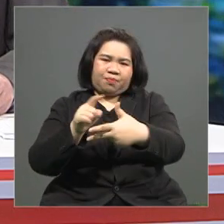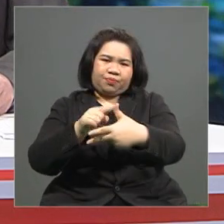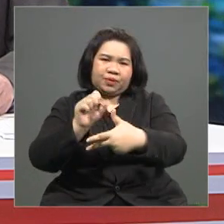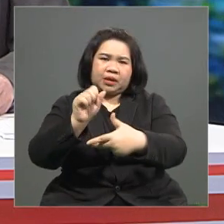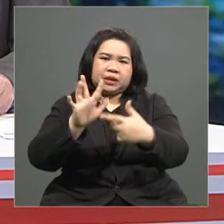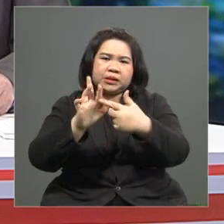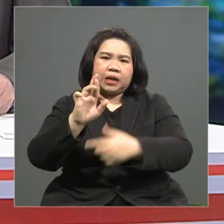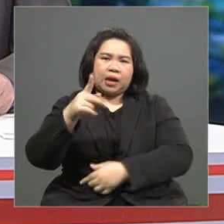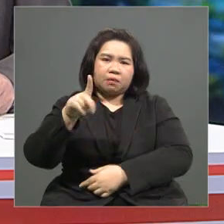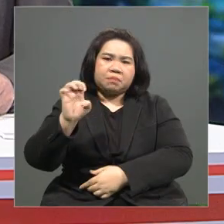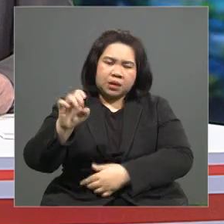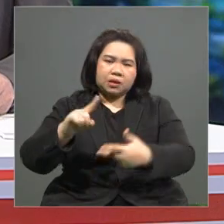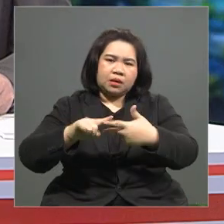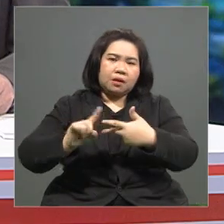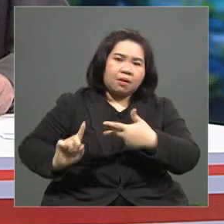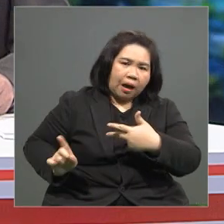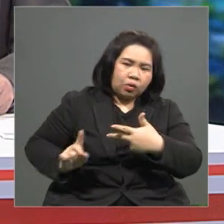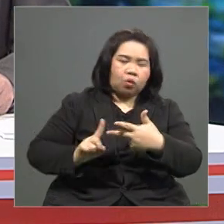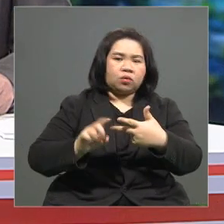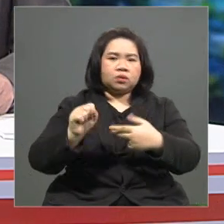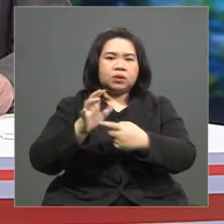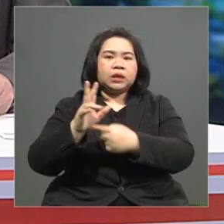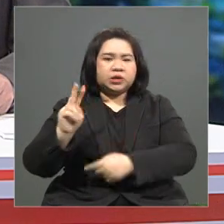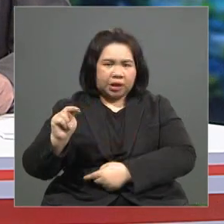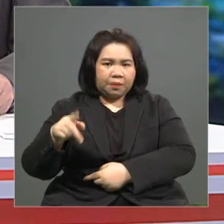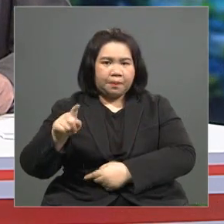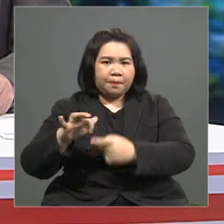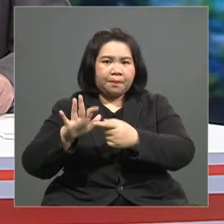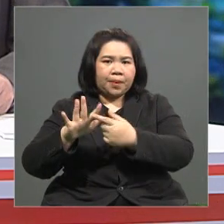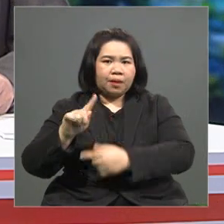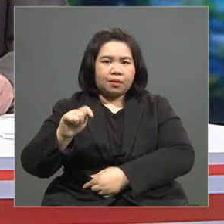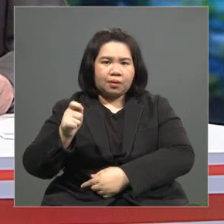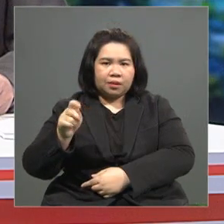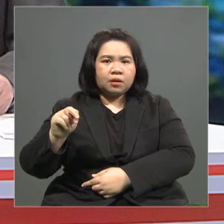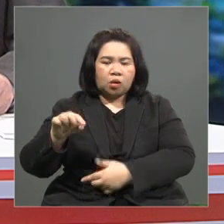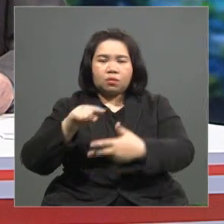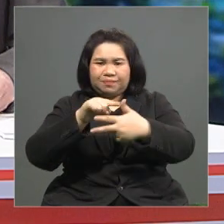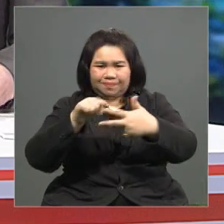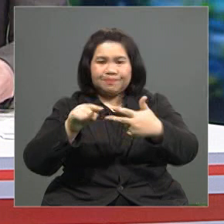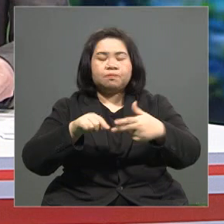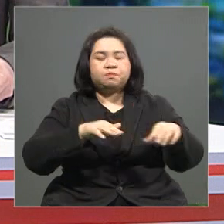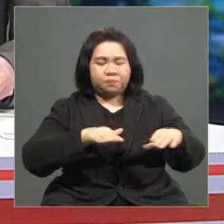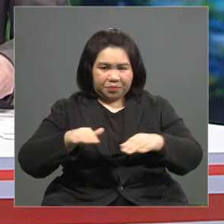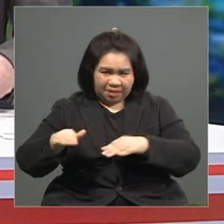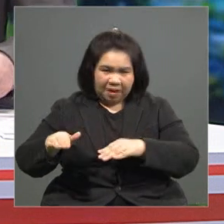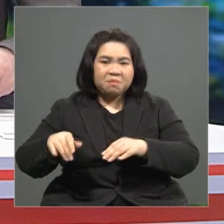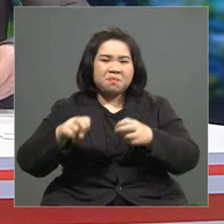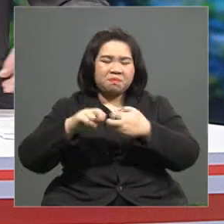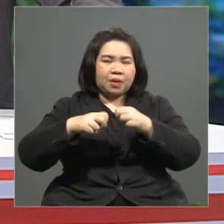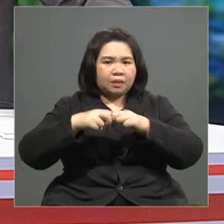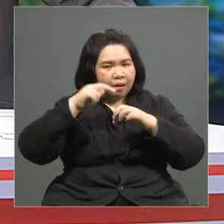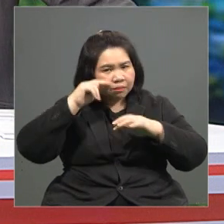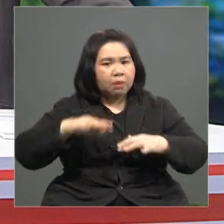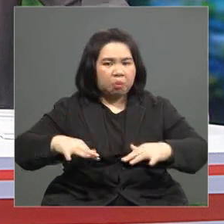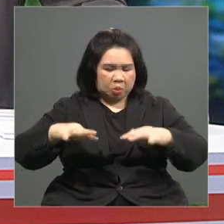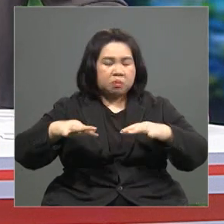อันนี้ต้องยอมรับว่า3อําเภอเนี้ยคงต้องเฝ้าระวังแล้วก็มีการเตรียมพร้อมนะครับในการที่จะรับมือกับเรื่อง